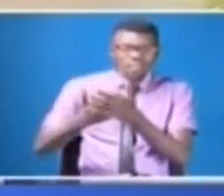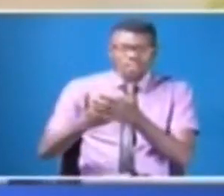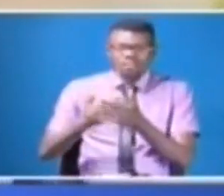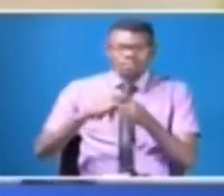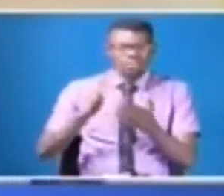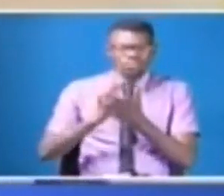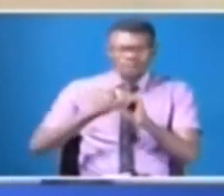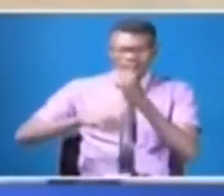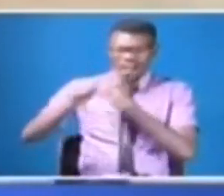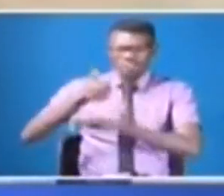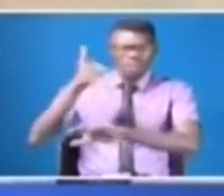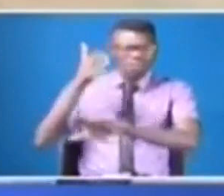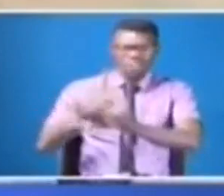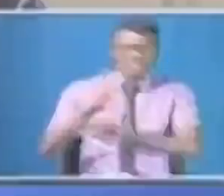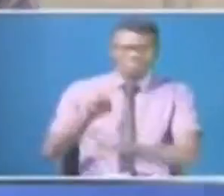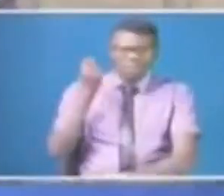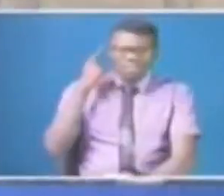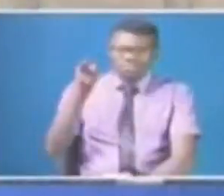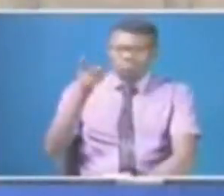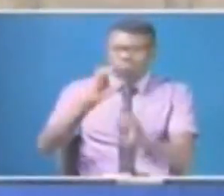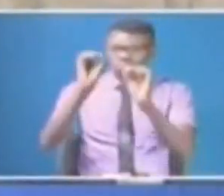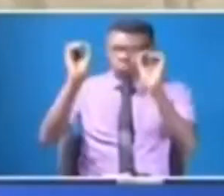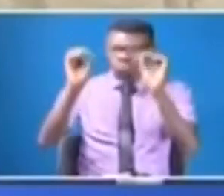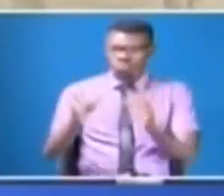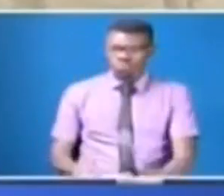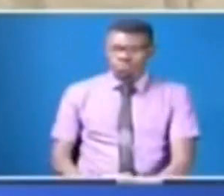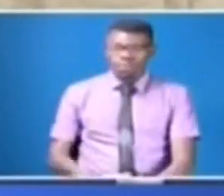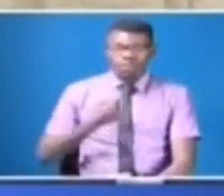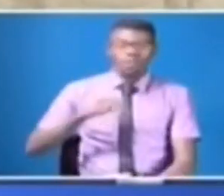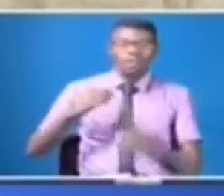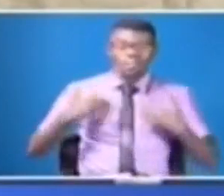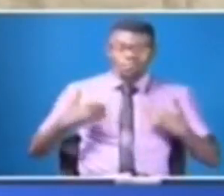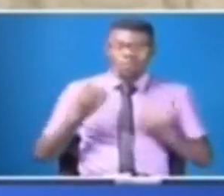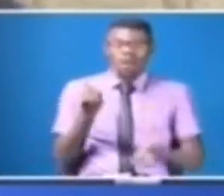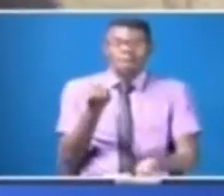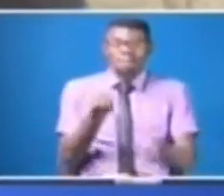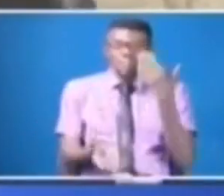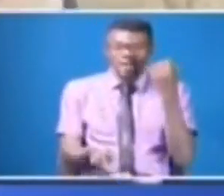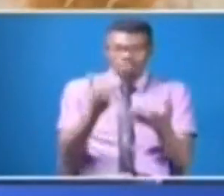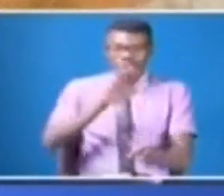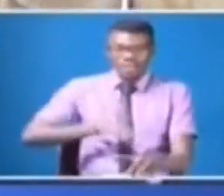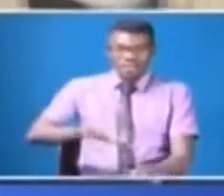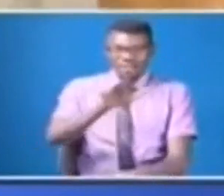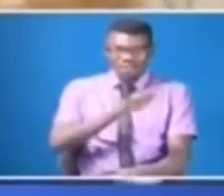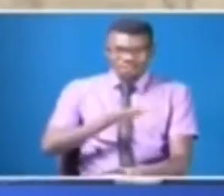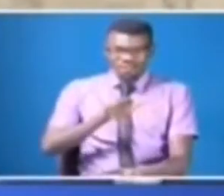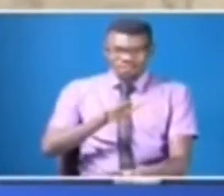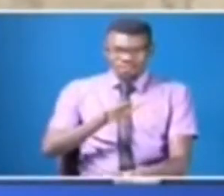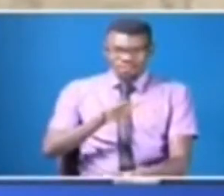too loud. We cannot hear what you are saying. Na sisi watu wa Baringo, sisi ni